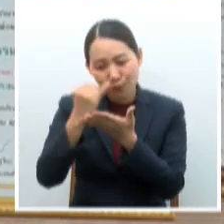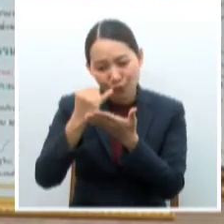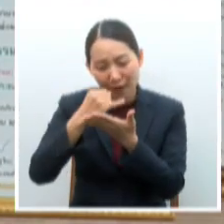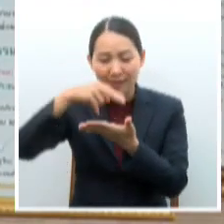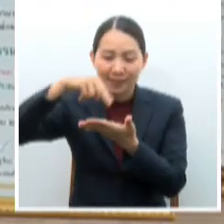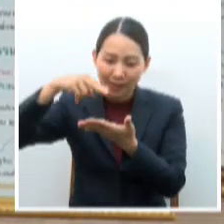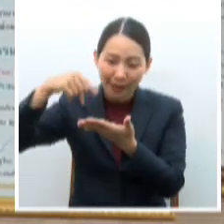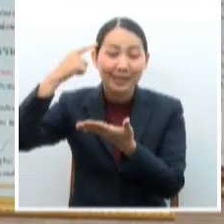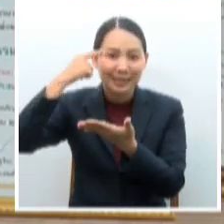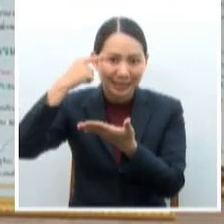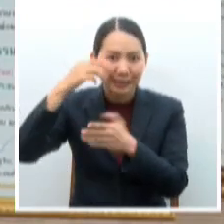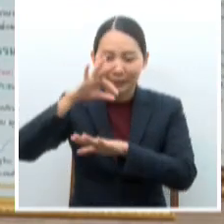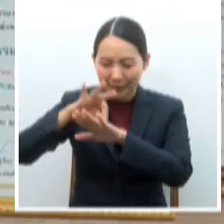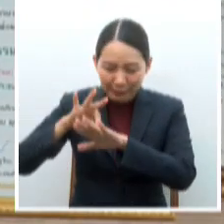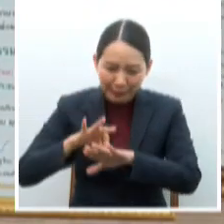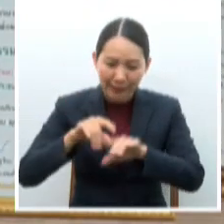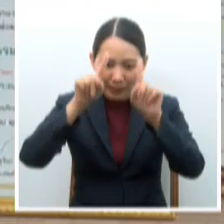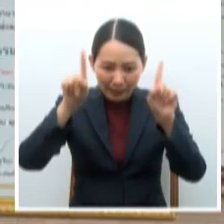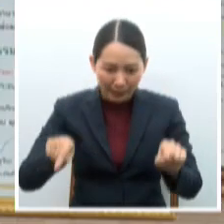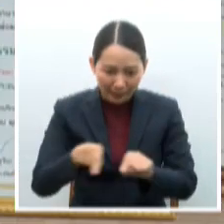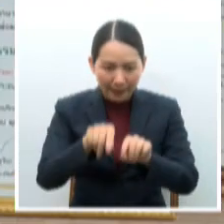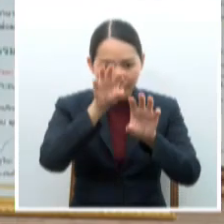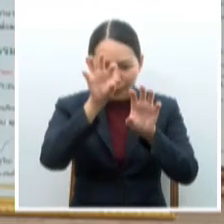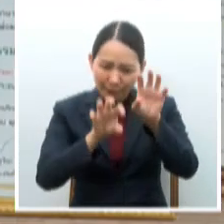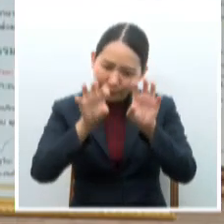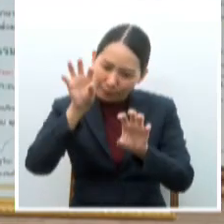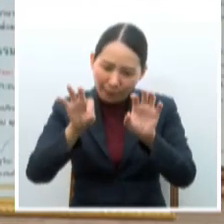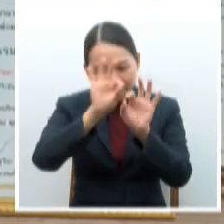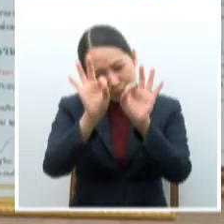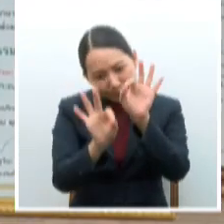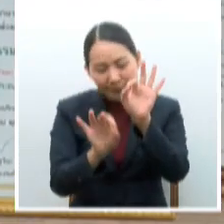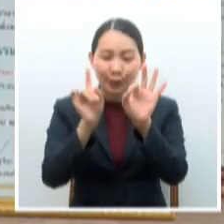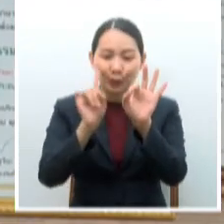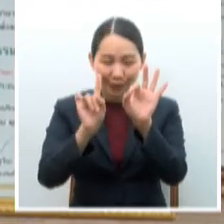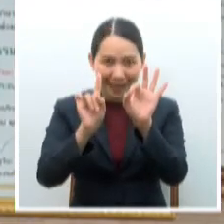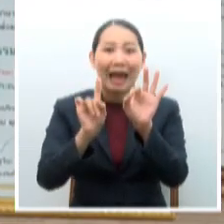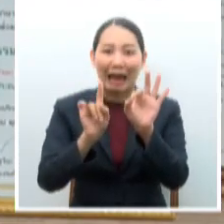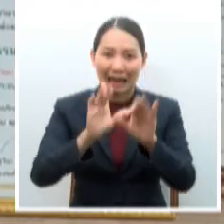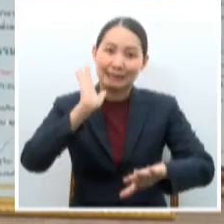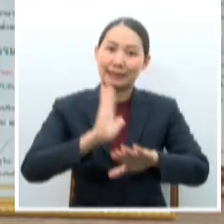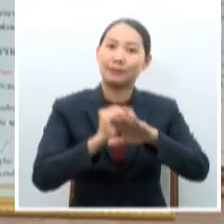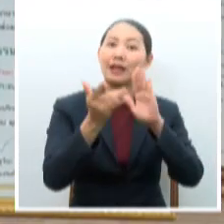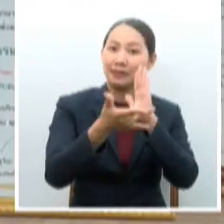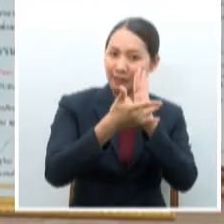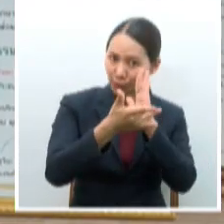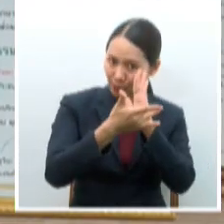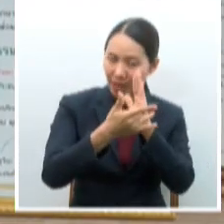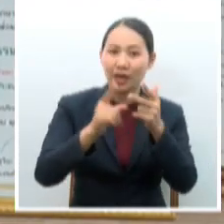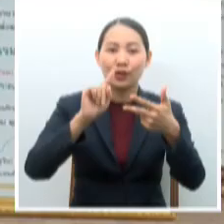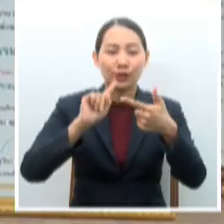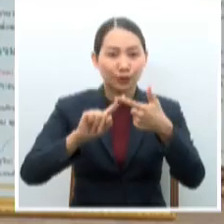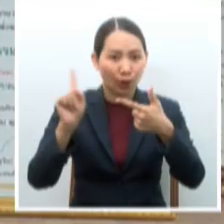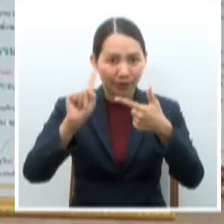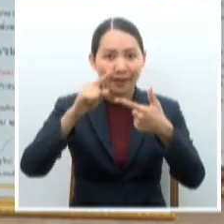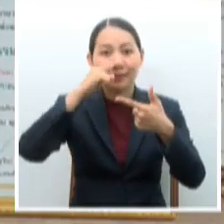ายสีแปลว่าเรื่องนี้นะคะเขาจะได้ทั้งทักษะเรื่องของเทคโนโลยีแล้วก็ได้วิชาภาษาไทยและสุดท้ายนะ